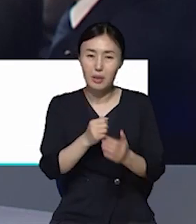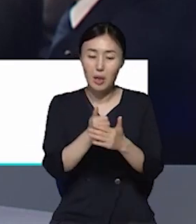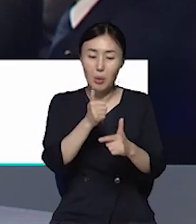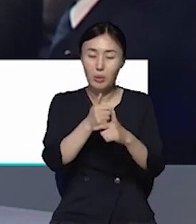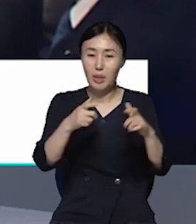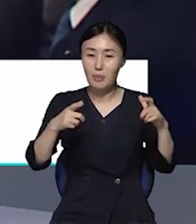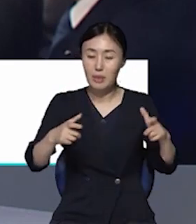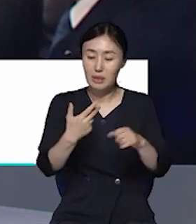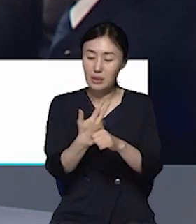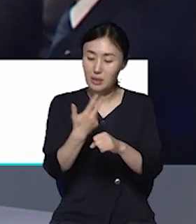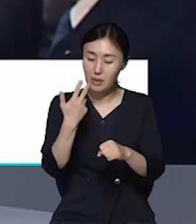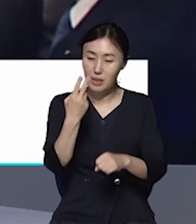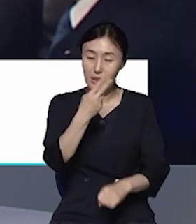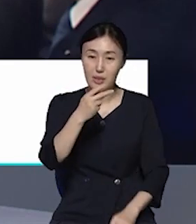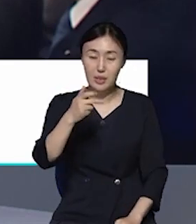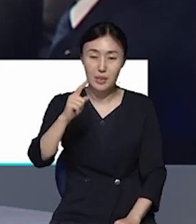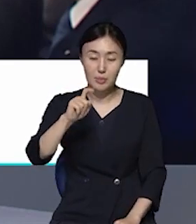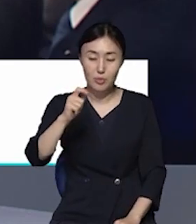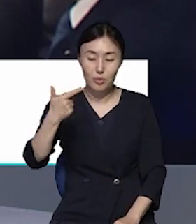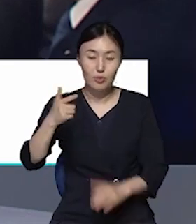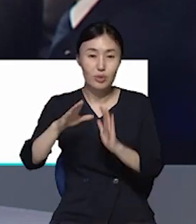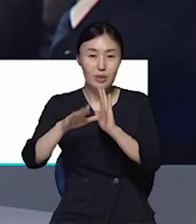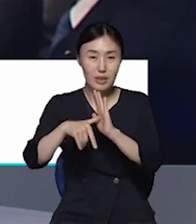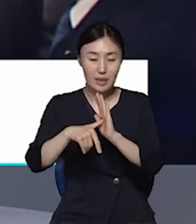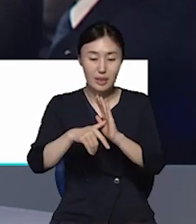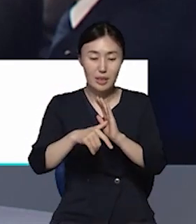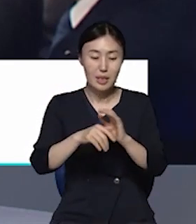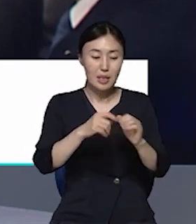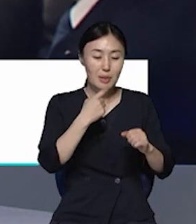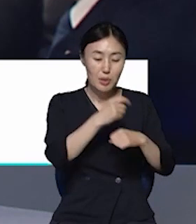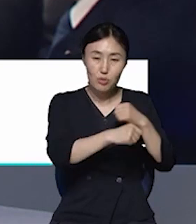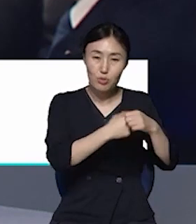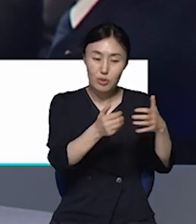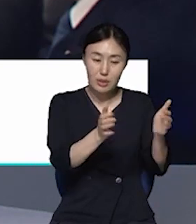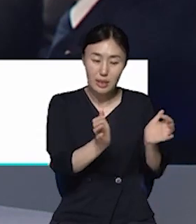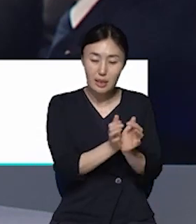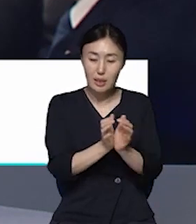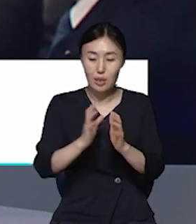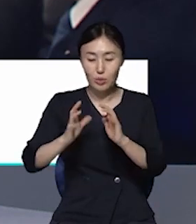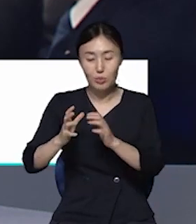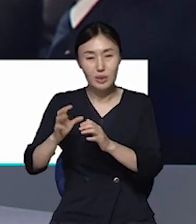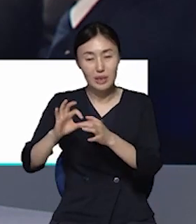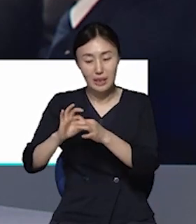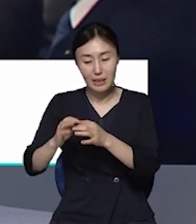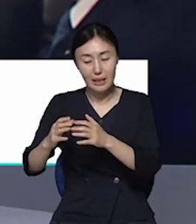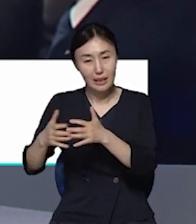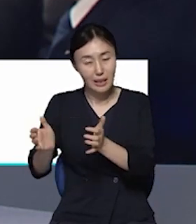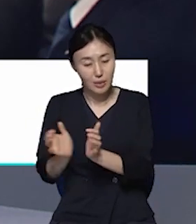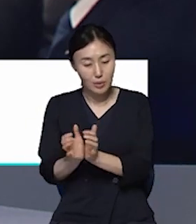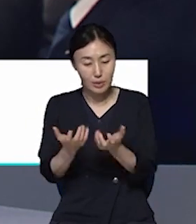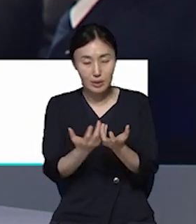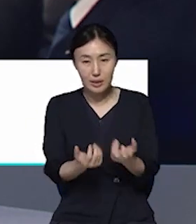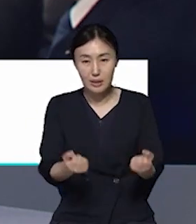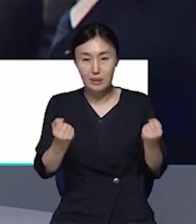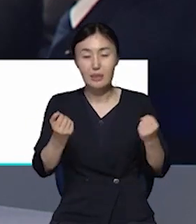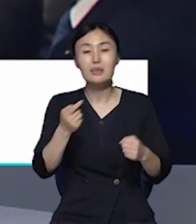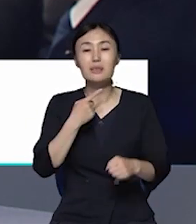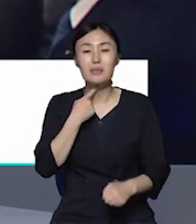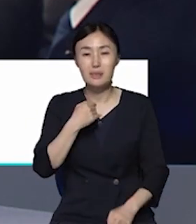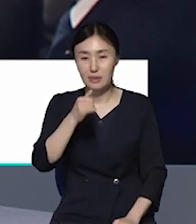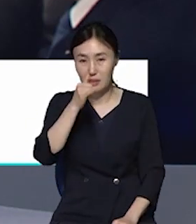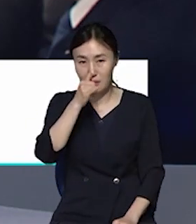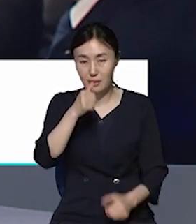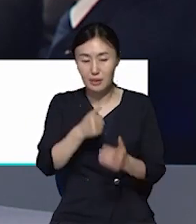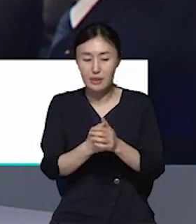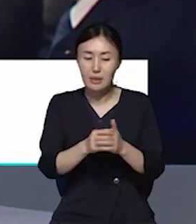7년여 전인 지난 2016년 민주당에서 국민의당으로 대규모 탈당이 일어나기도 했는데요. 지역 국회의원들은